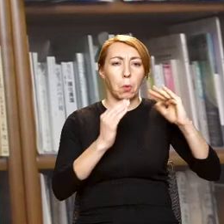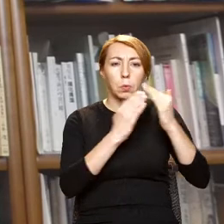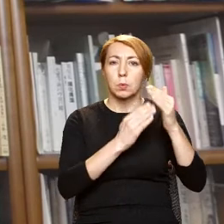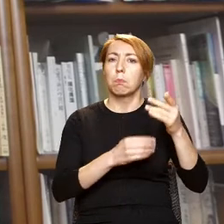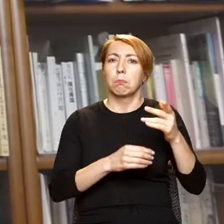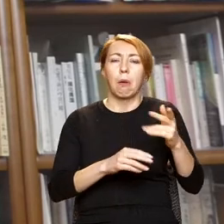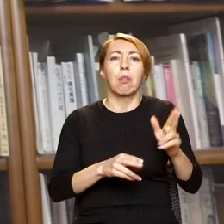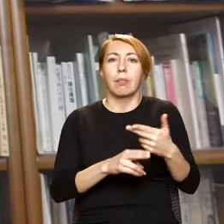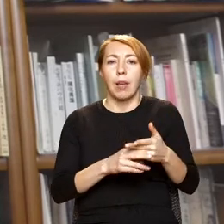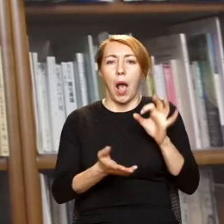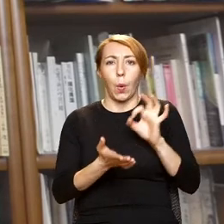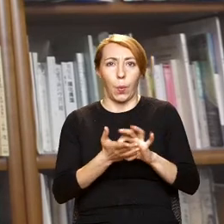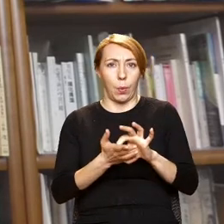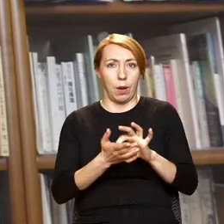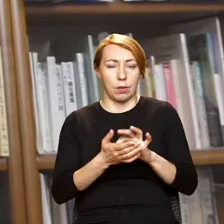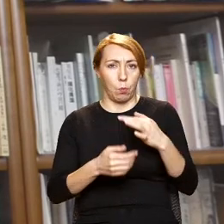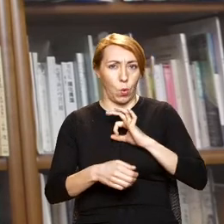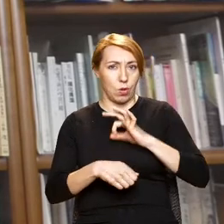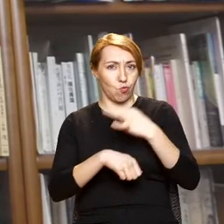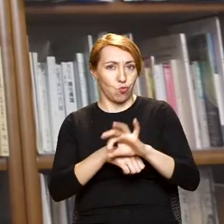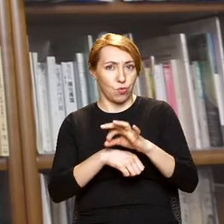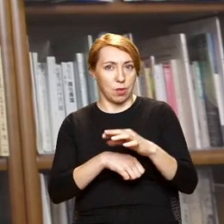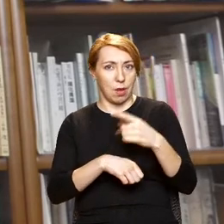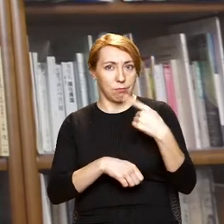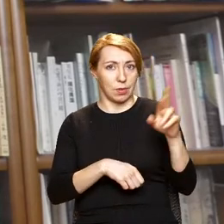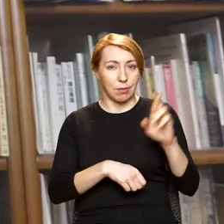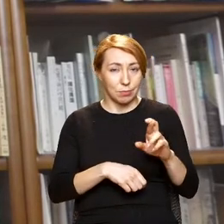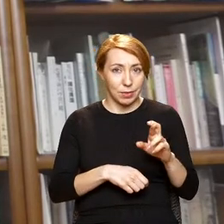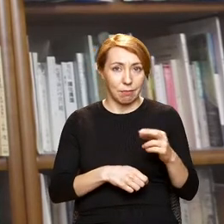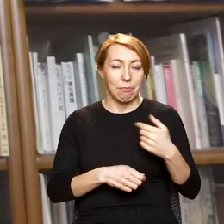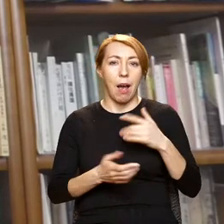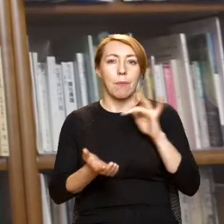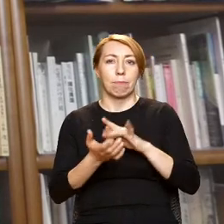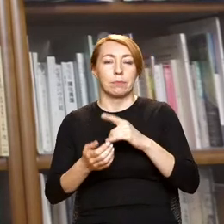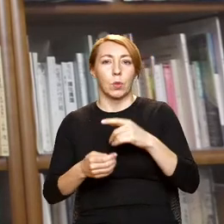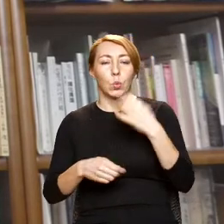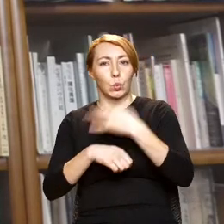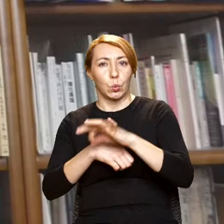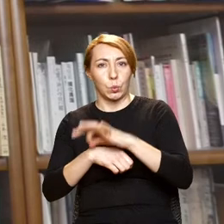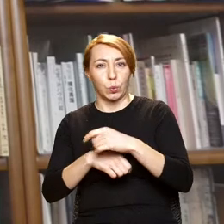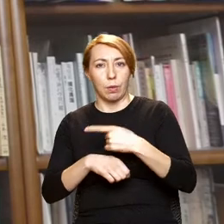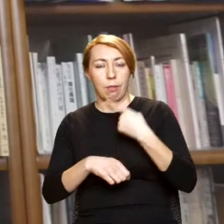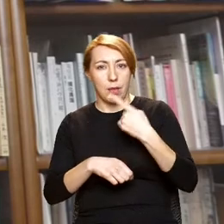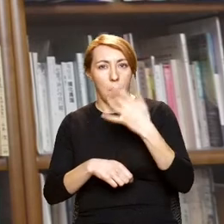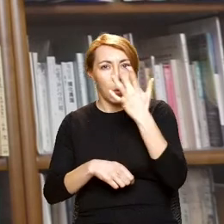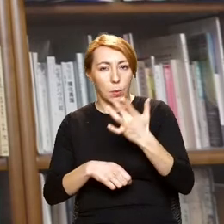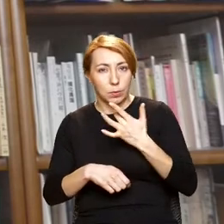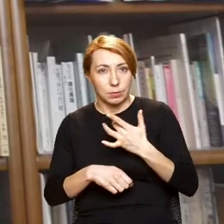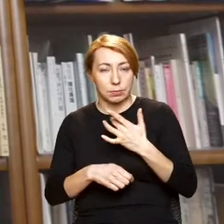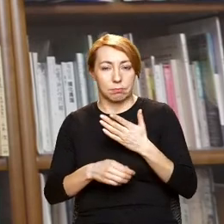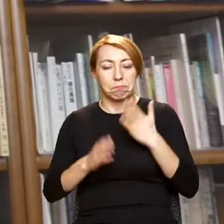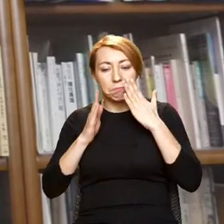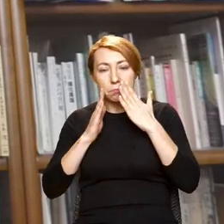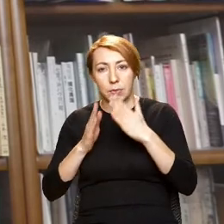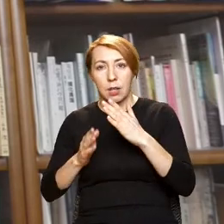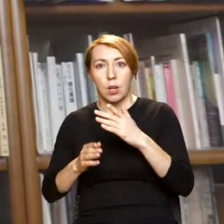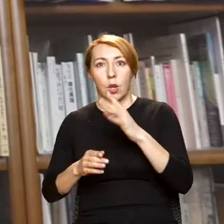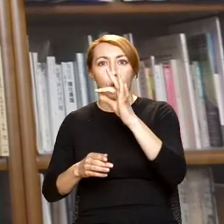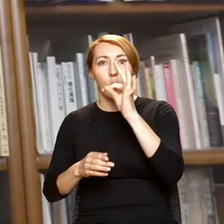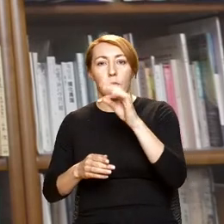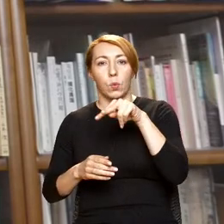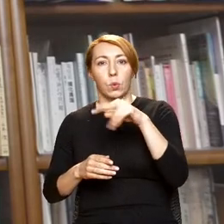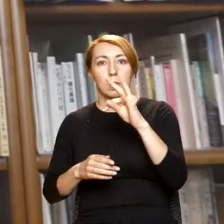studiów doktoranckich. Byłem wówczas na rusycystyce i zajmowałem się Simejem Futabatejem.